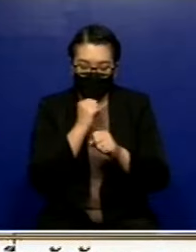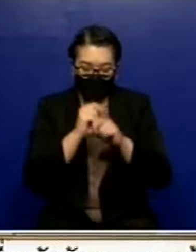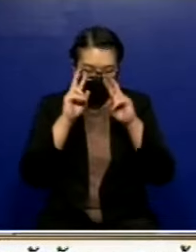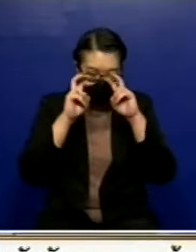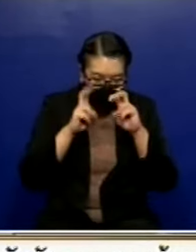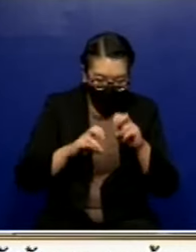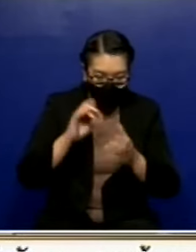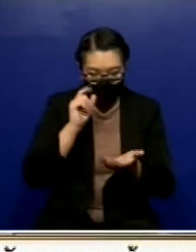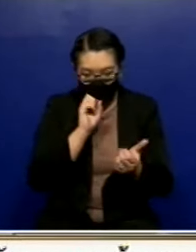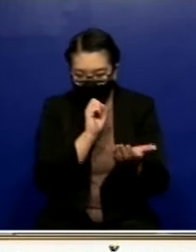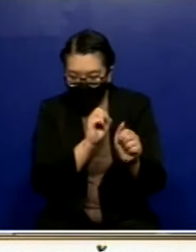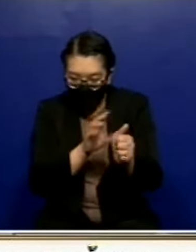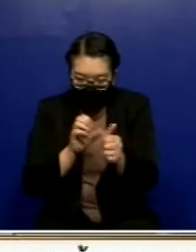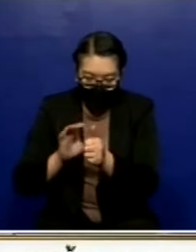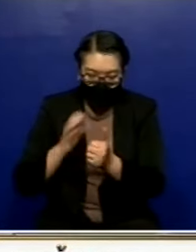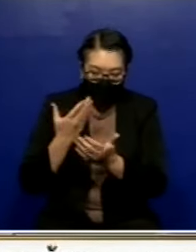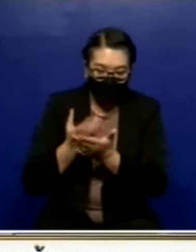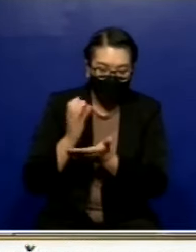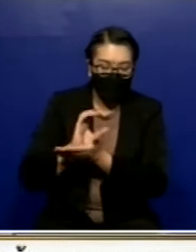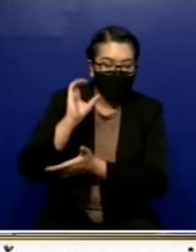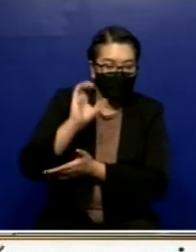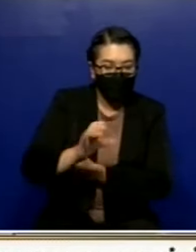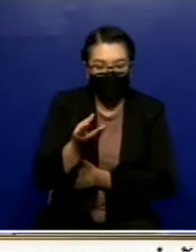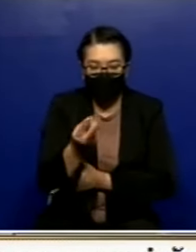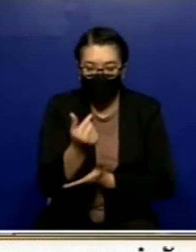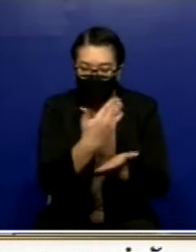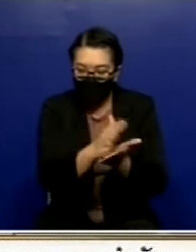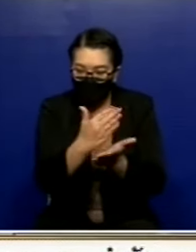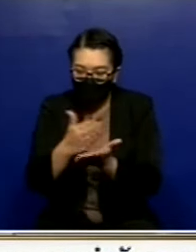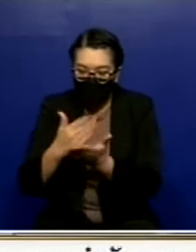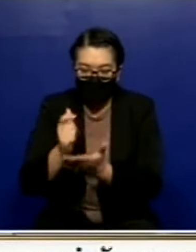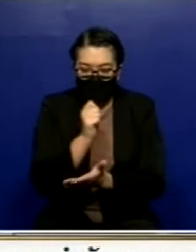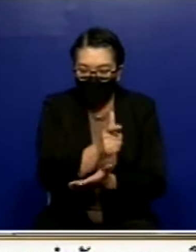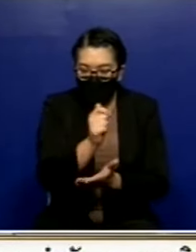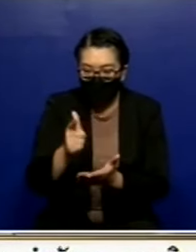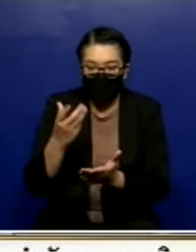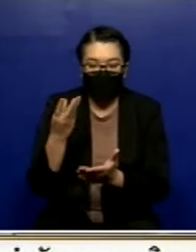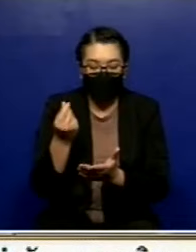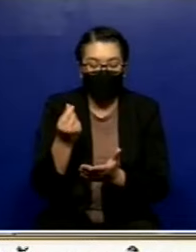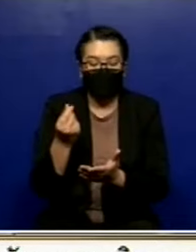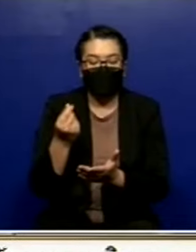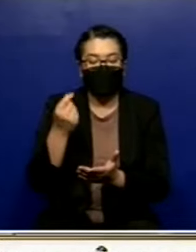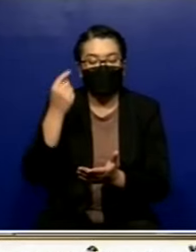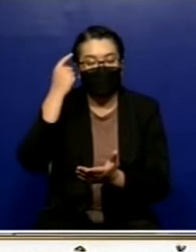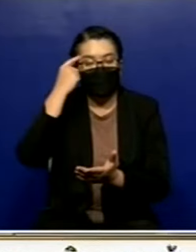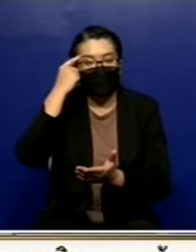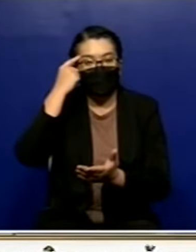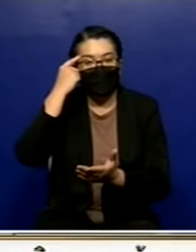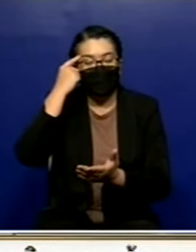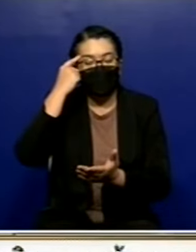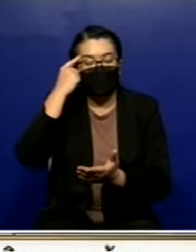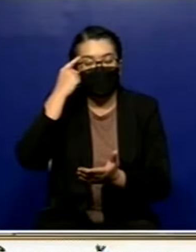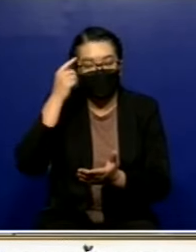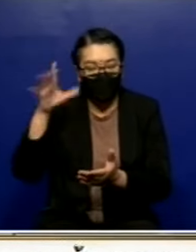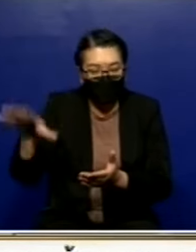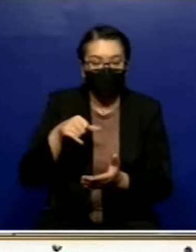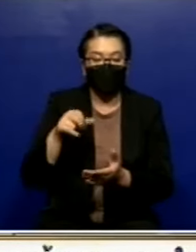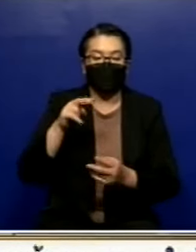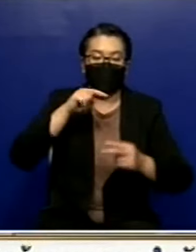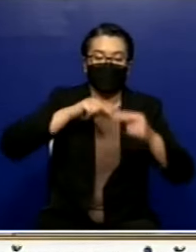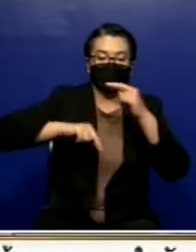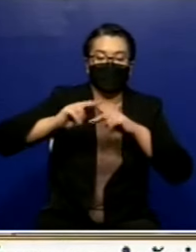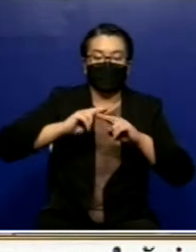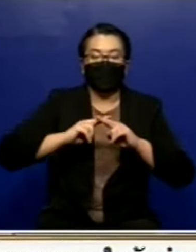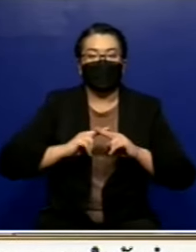ให้คำแนะนำกบรฐบ้านในการดำเนินงานก็กลบเป็นผู้ที่มาส่วนพิจรณาสยเอง